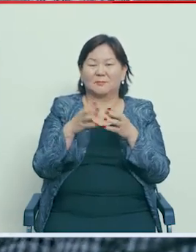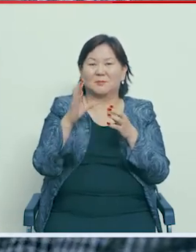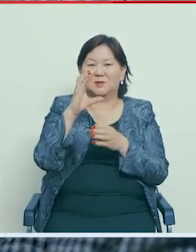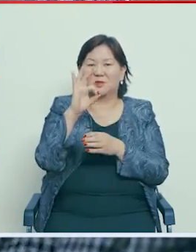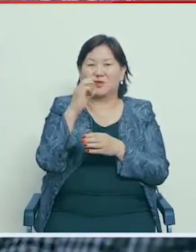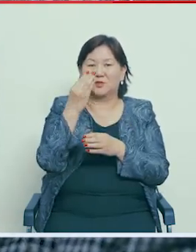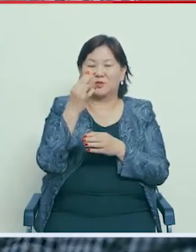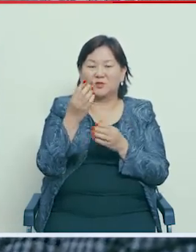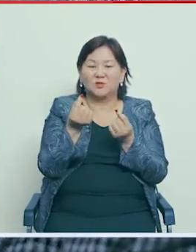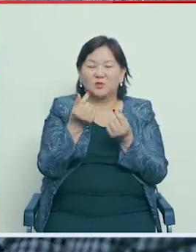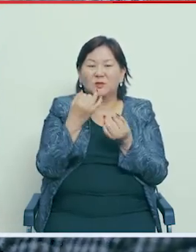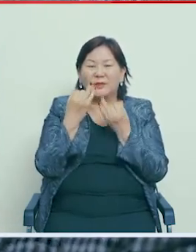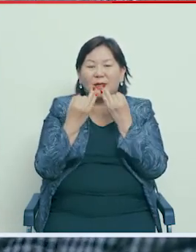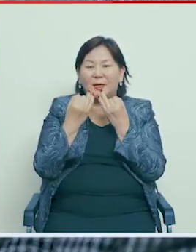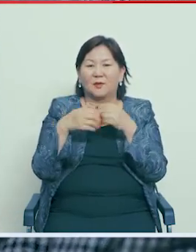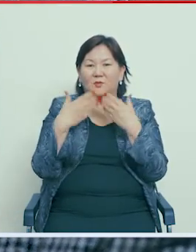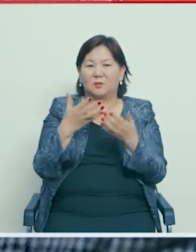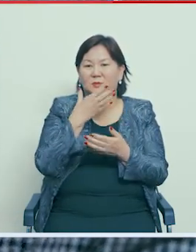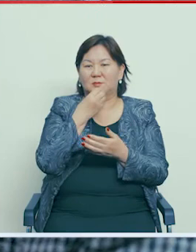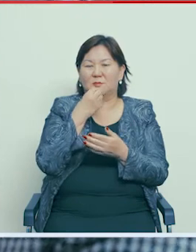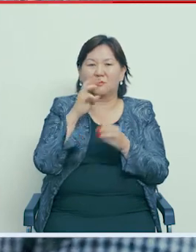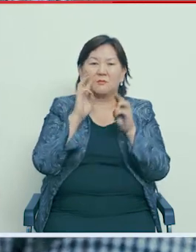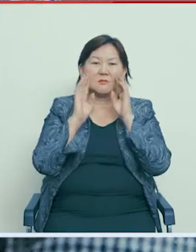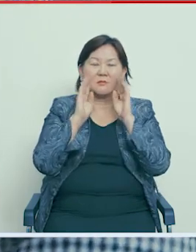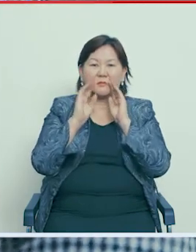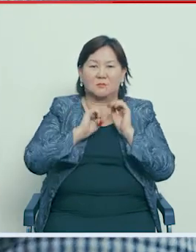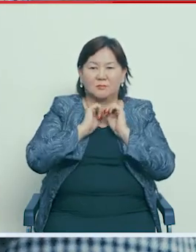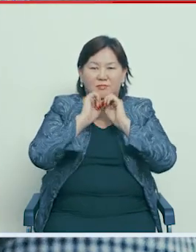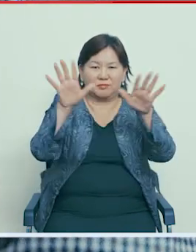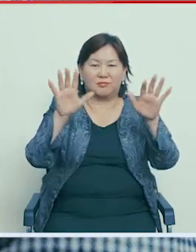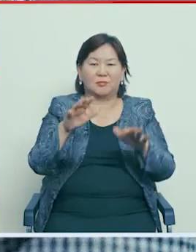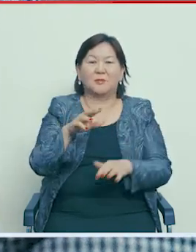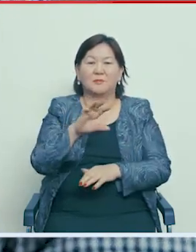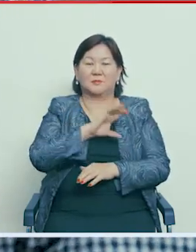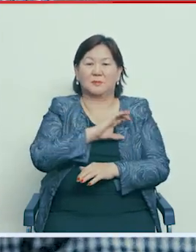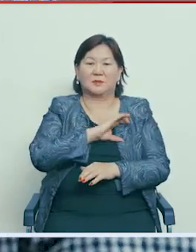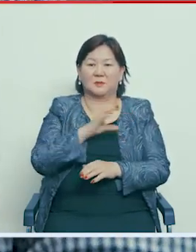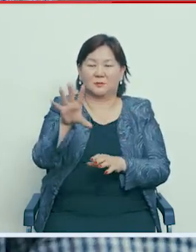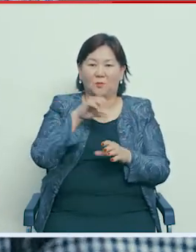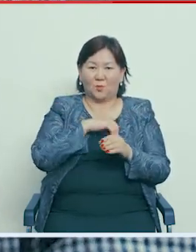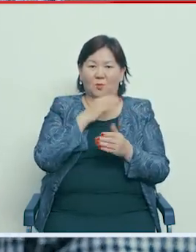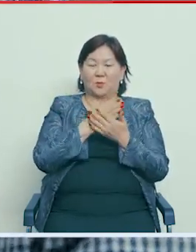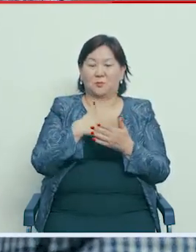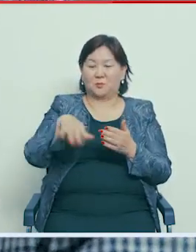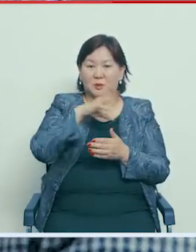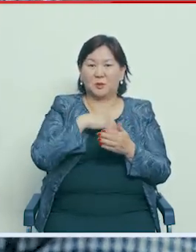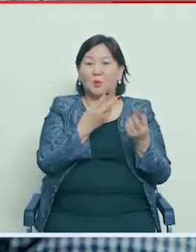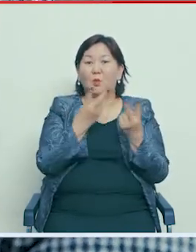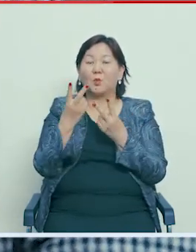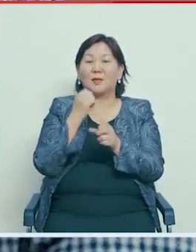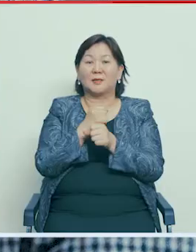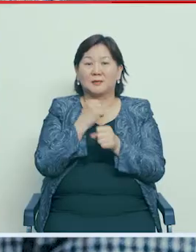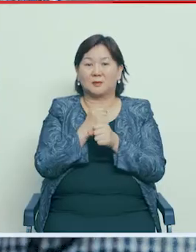бид нар жижигхэн ярилцлага өгсөн тэр маань хүмүүст айгүй сэтгэлд нь маш их хүрсэн байгаа. Тэгэд бидний үйл ажиллагаа маань гүйцэд